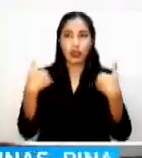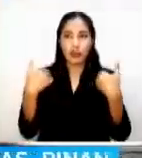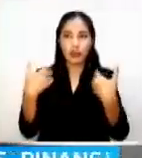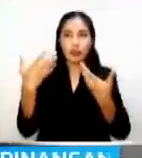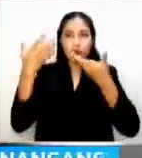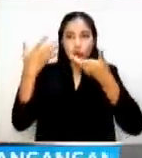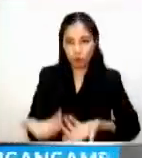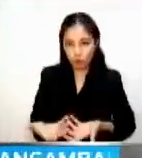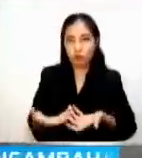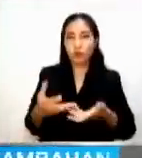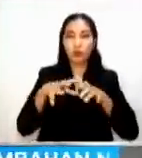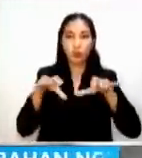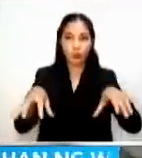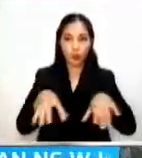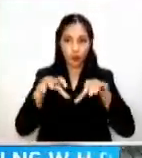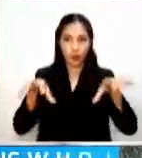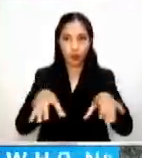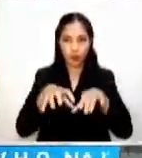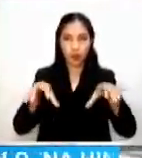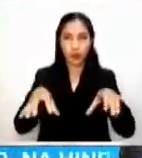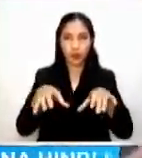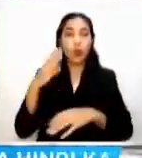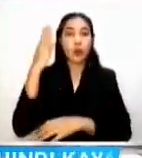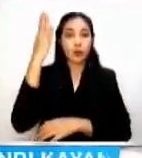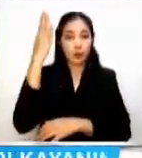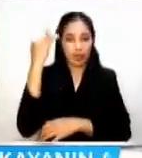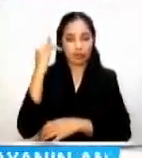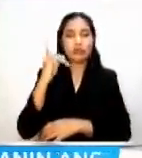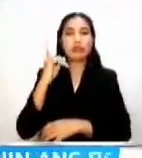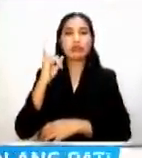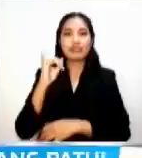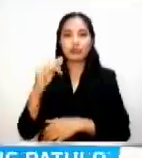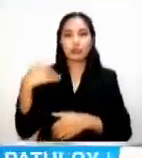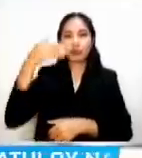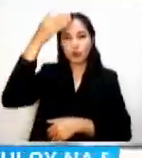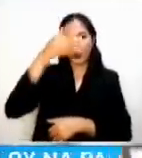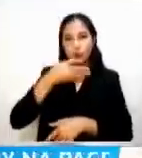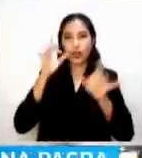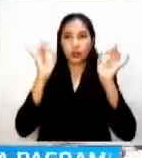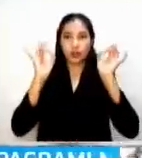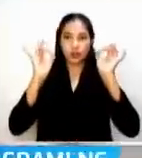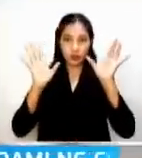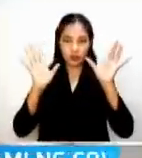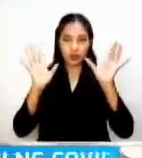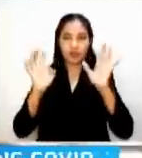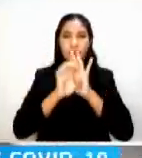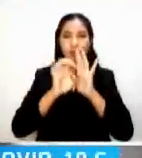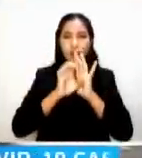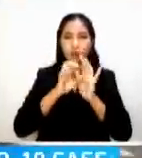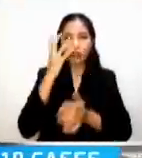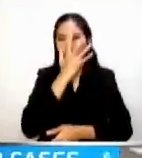trabaho. May potential safety risk daw kasi ang pagsusuot ng face shield para sa kanila, gaya ng paglabo ng paningin na posibleng magdulot